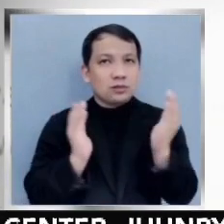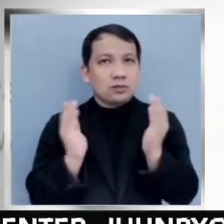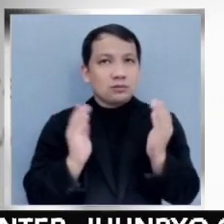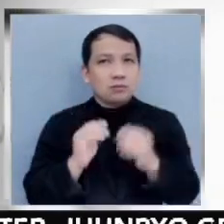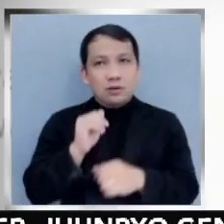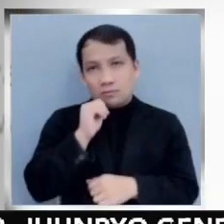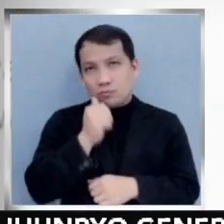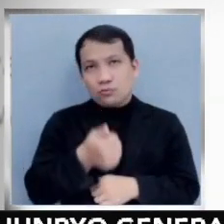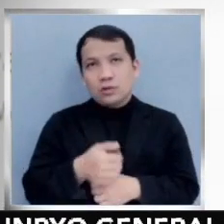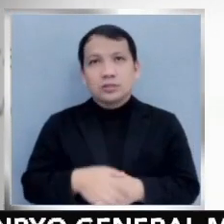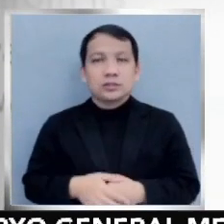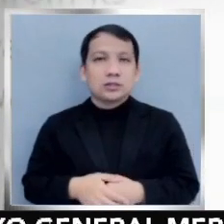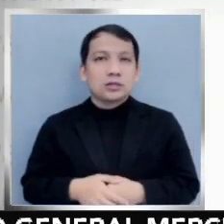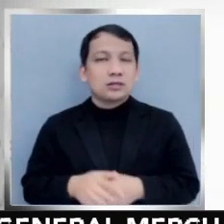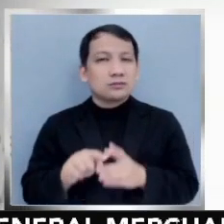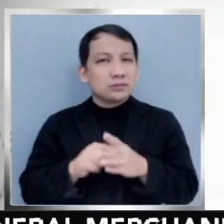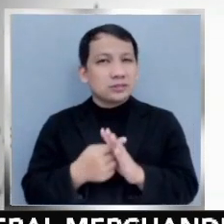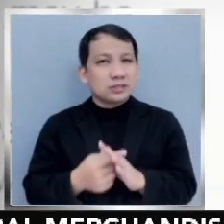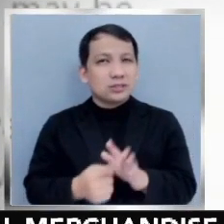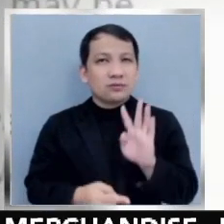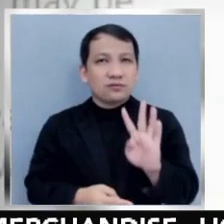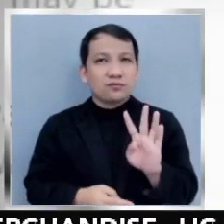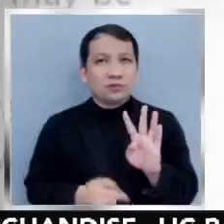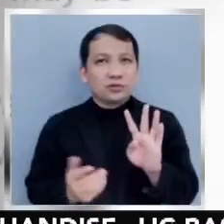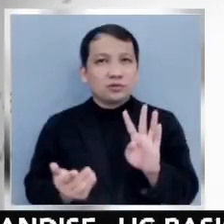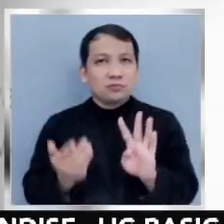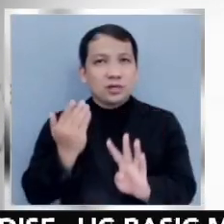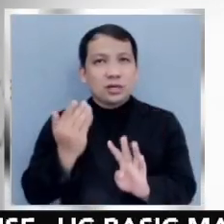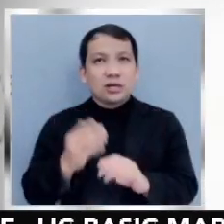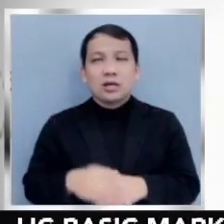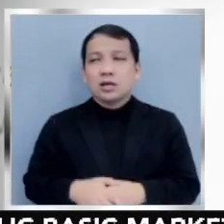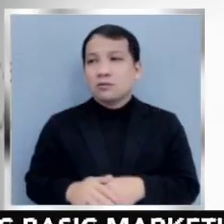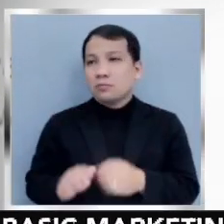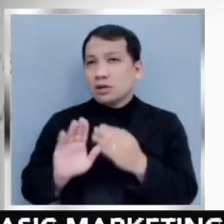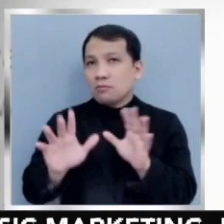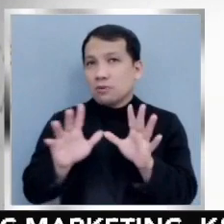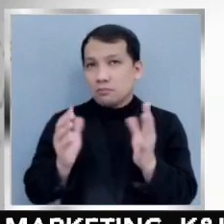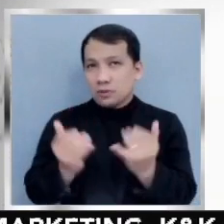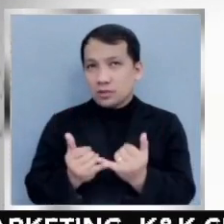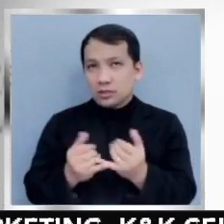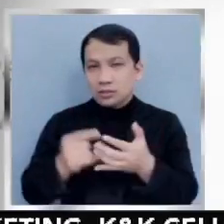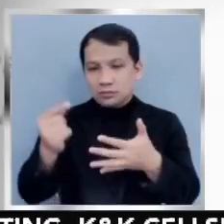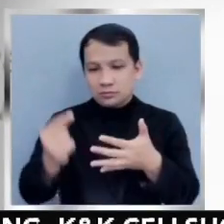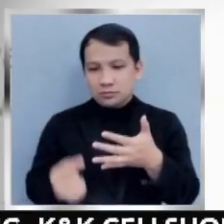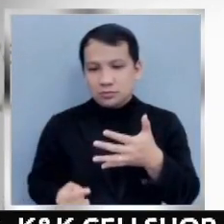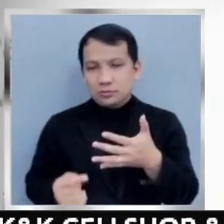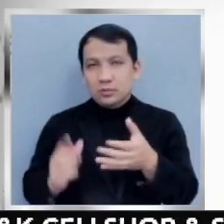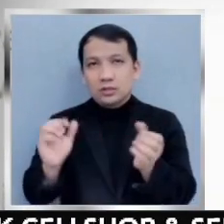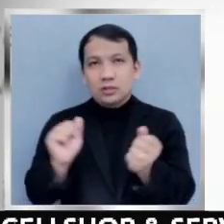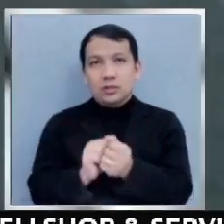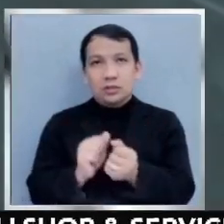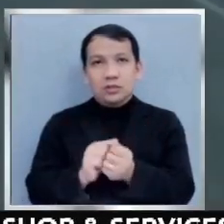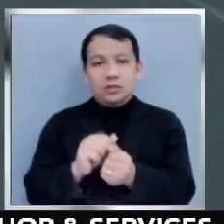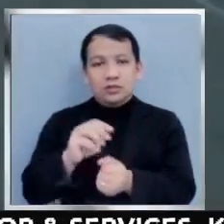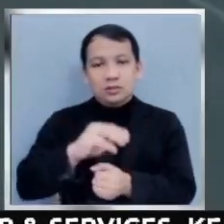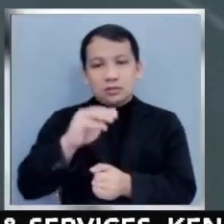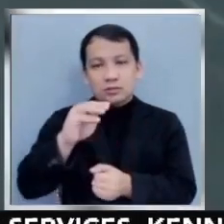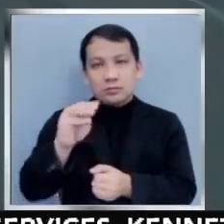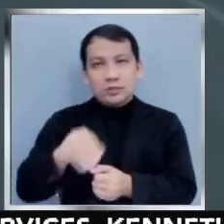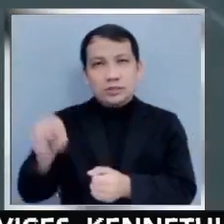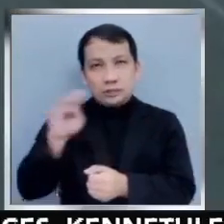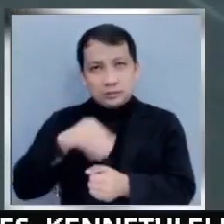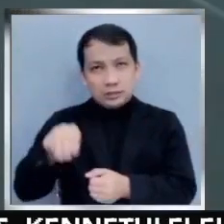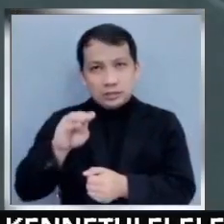kinabukasan simula 4 a.m. Ang mga apektado mga barangay nakalista sa Maynilad Facebook page. Kapos na yung